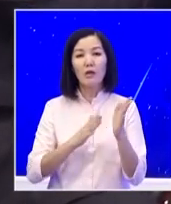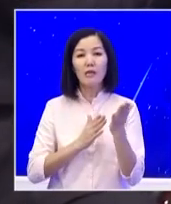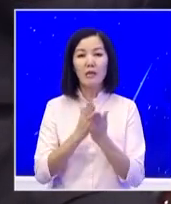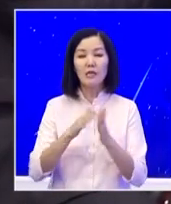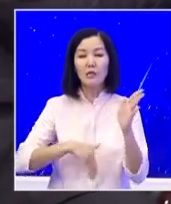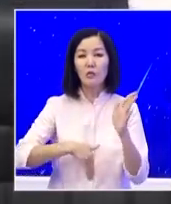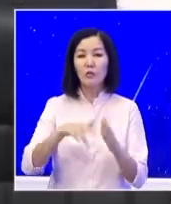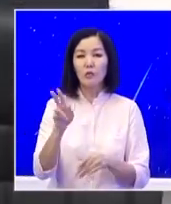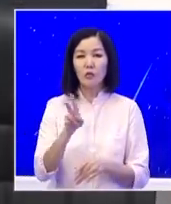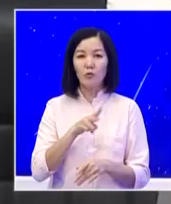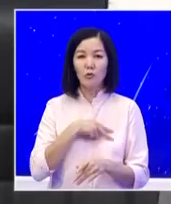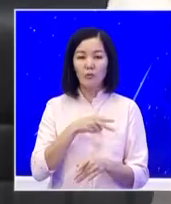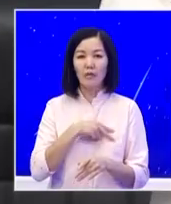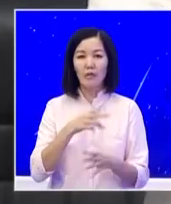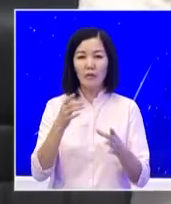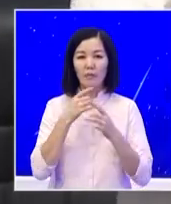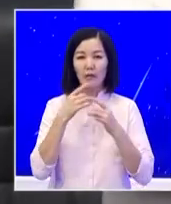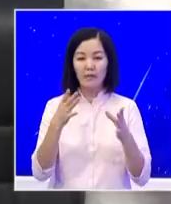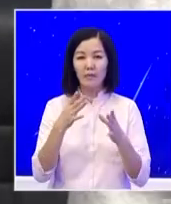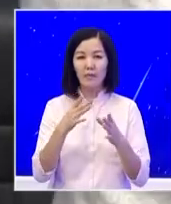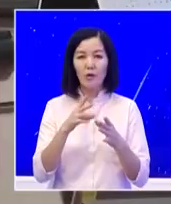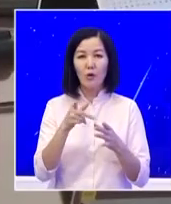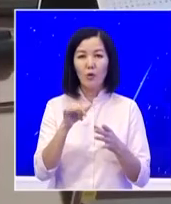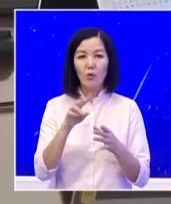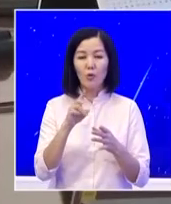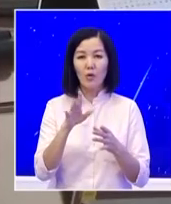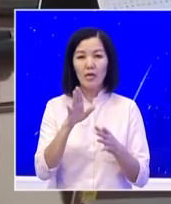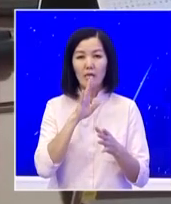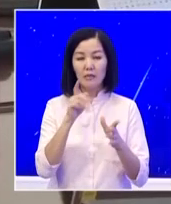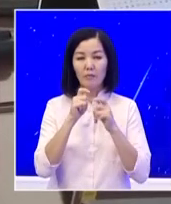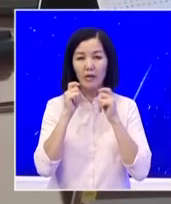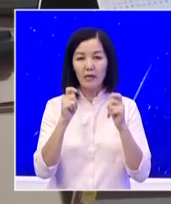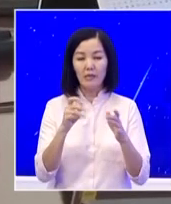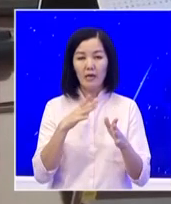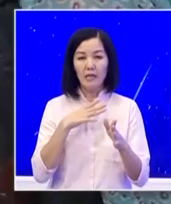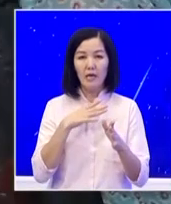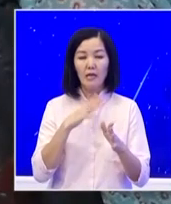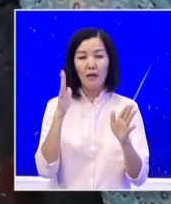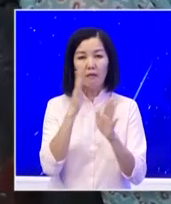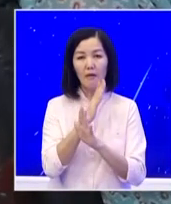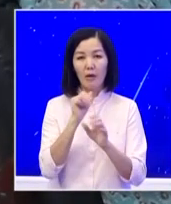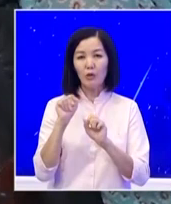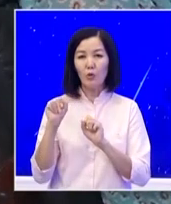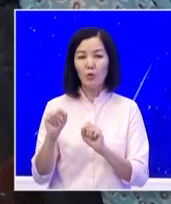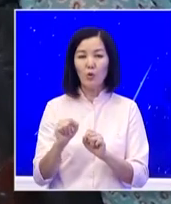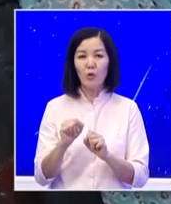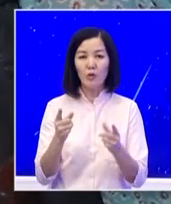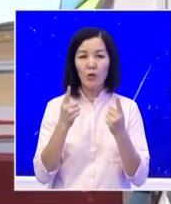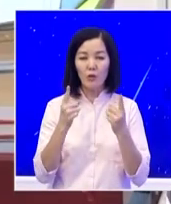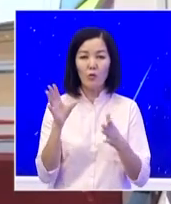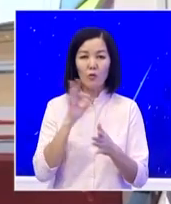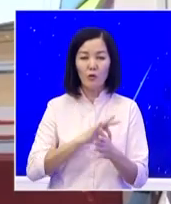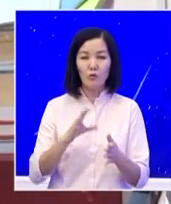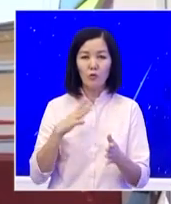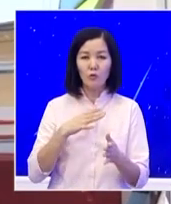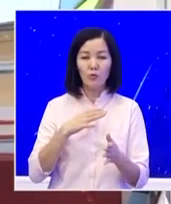атаулы төсбелгімен кәсіби мереке күні Гүлнар Бестібаева марапатталды. Ол 15 жылдан бері қоршаған ортаны қорғауда елеулі үлес қосып